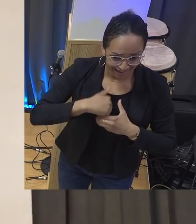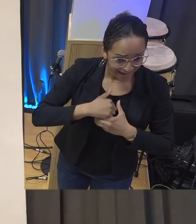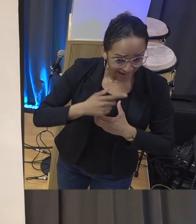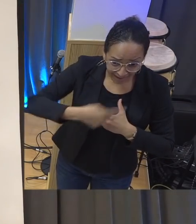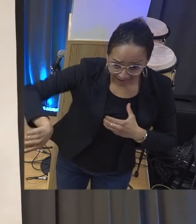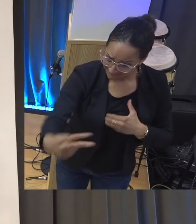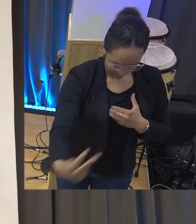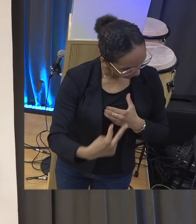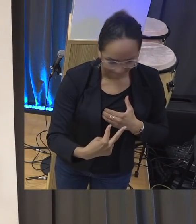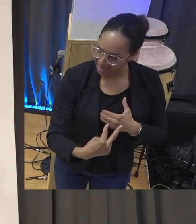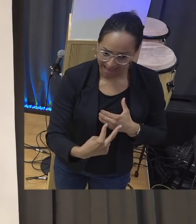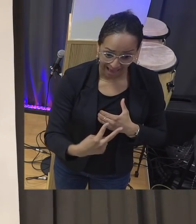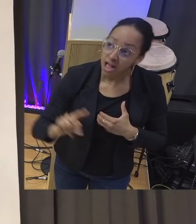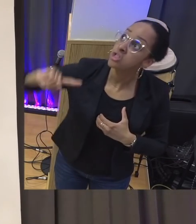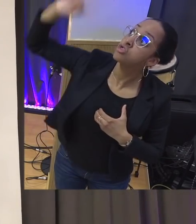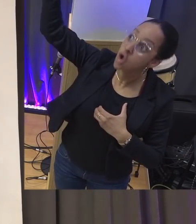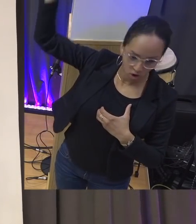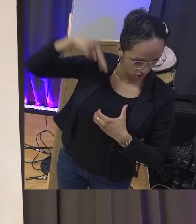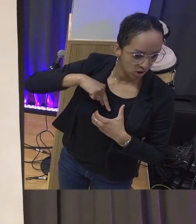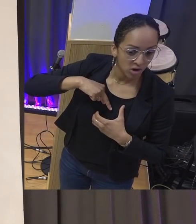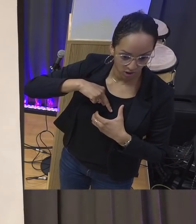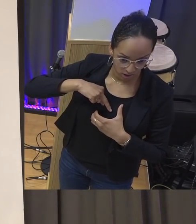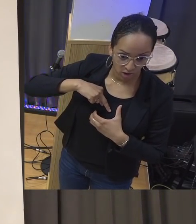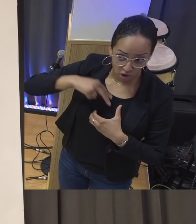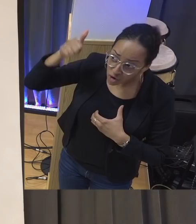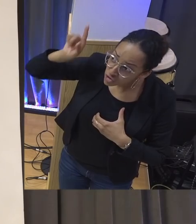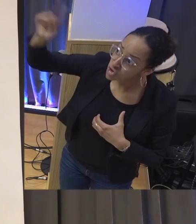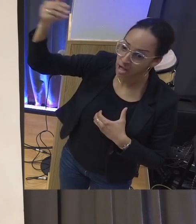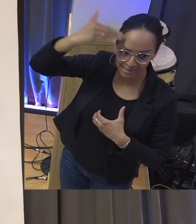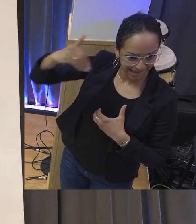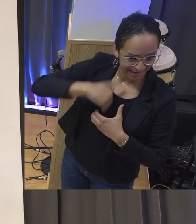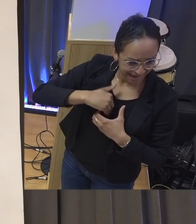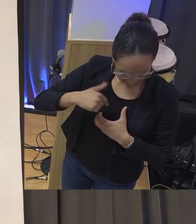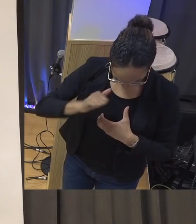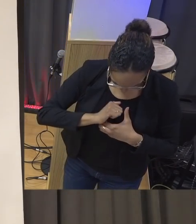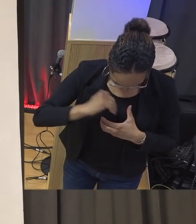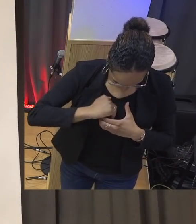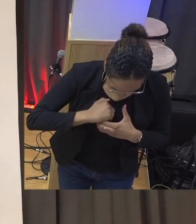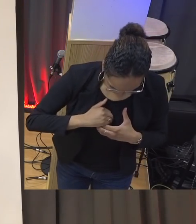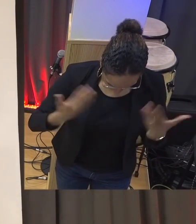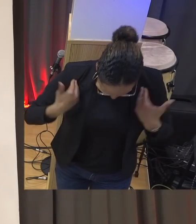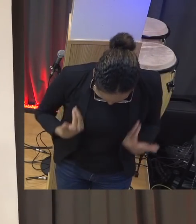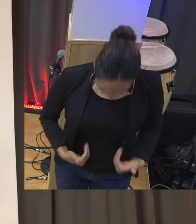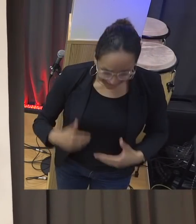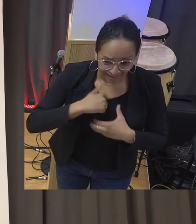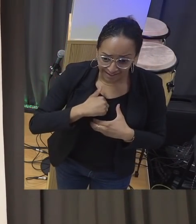aux hommes, mais seul Dieu connaît. Ça constitue mon identité profonde, mon intériorité. L'homme intérieur, c'est la partie finalement